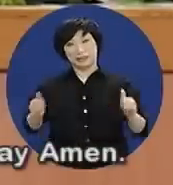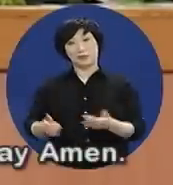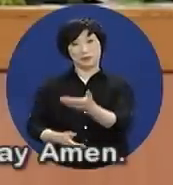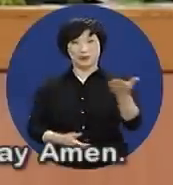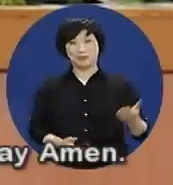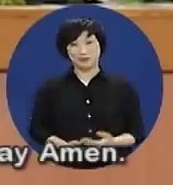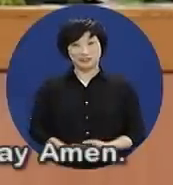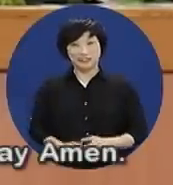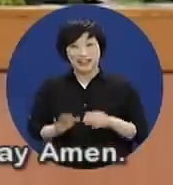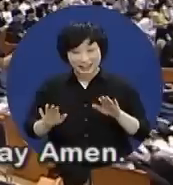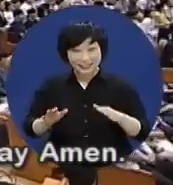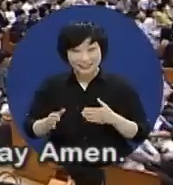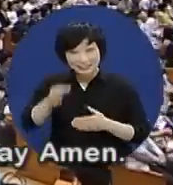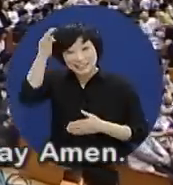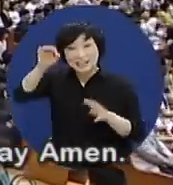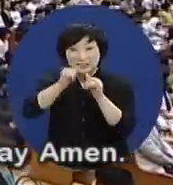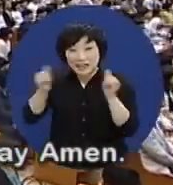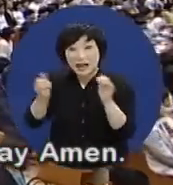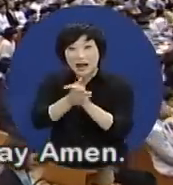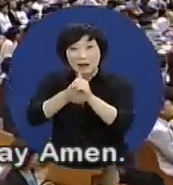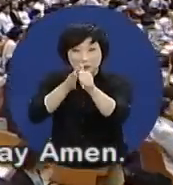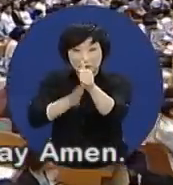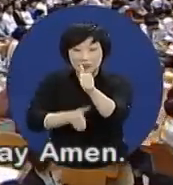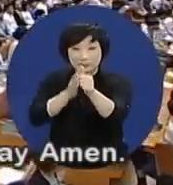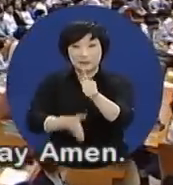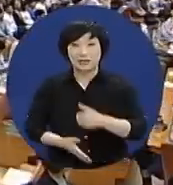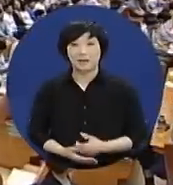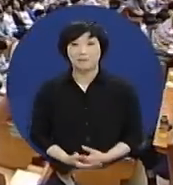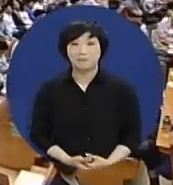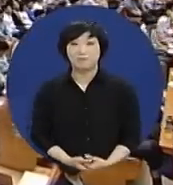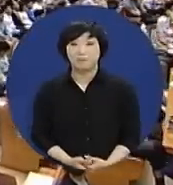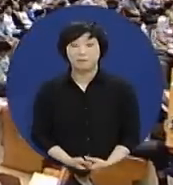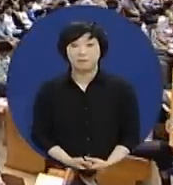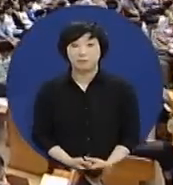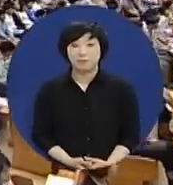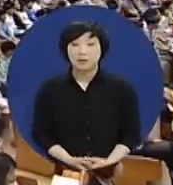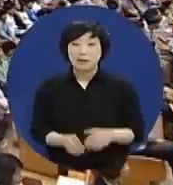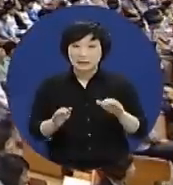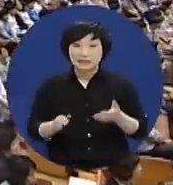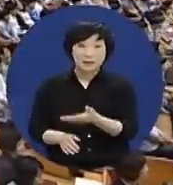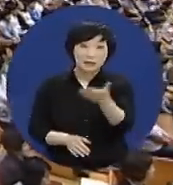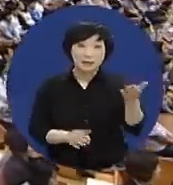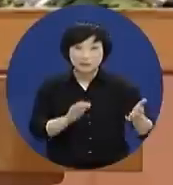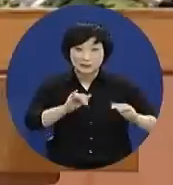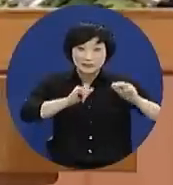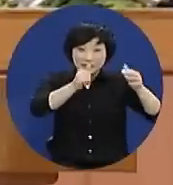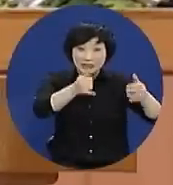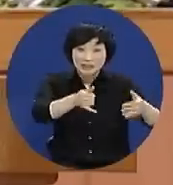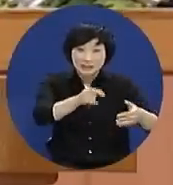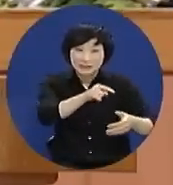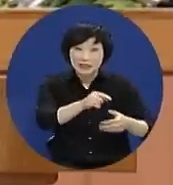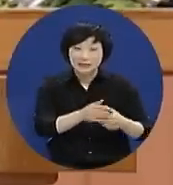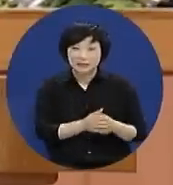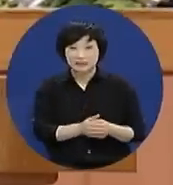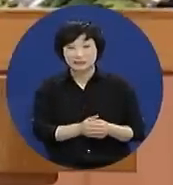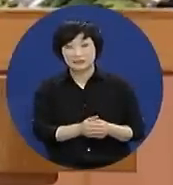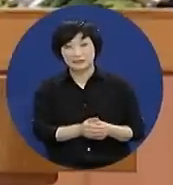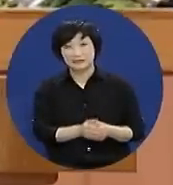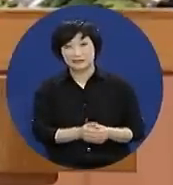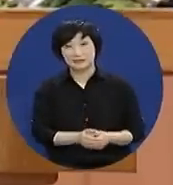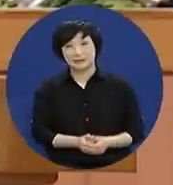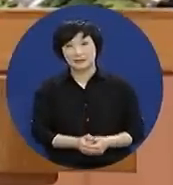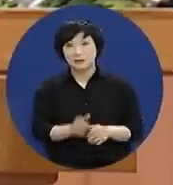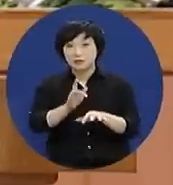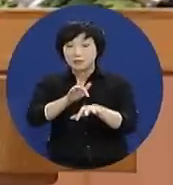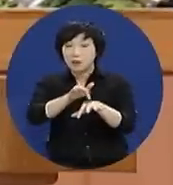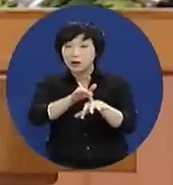通りに救われた人たちだということを認めるならアメンと言いましょうしかし悪魔はこの世事